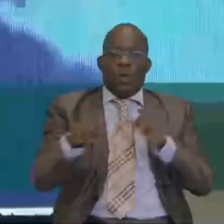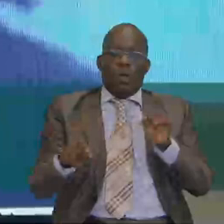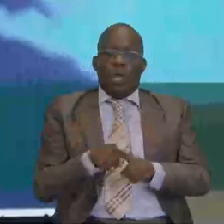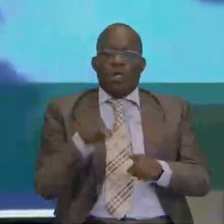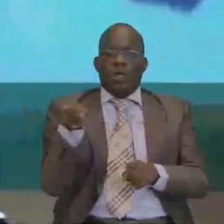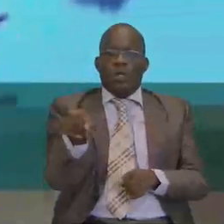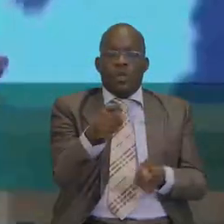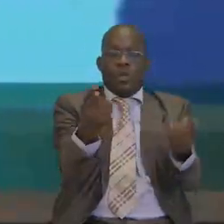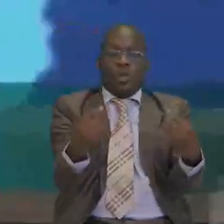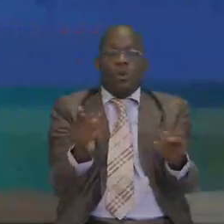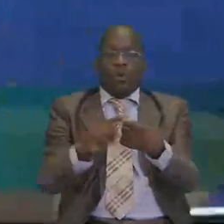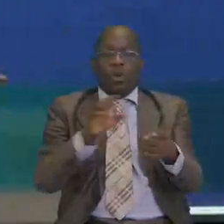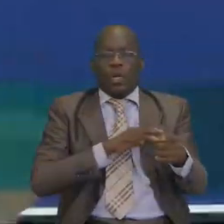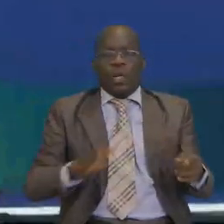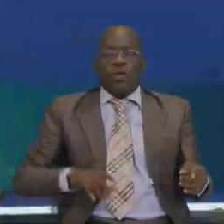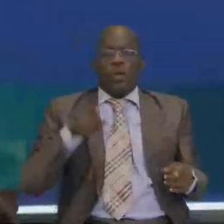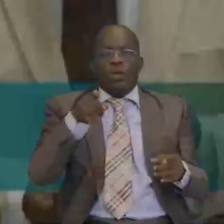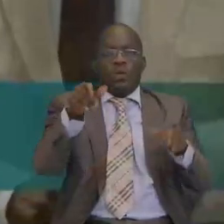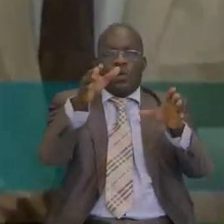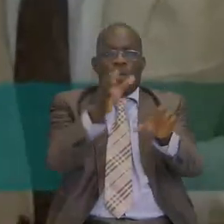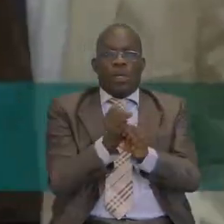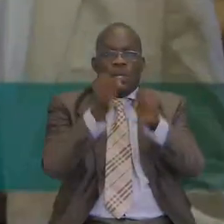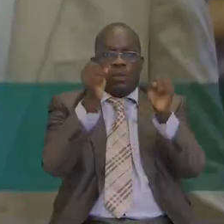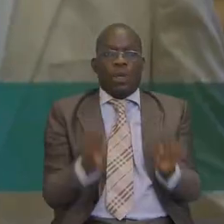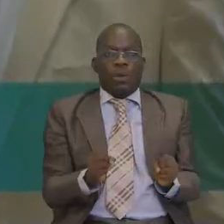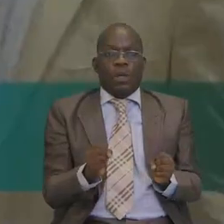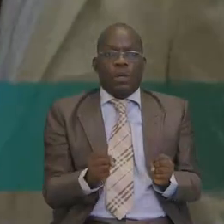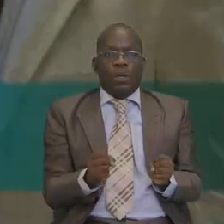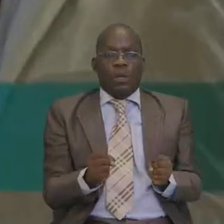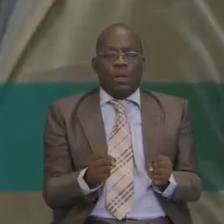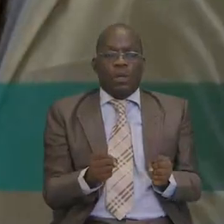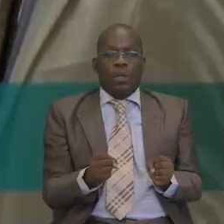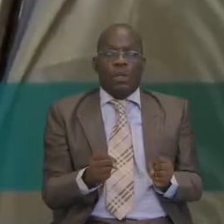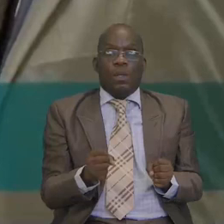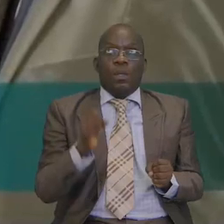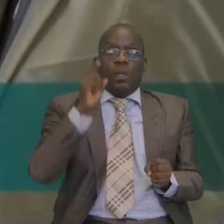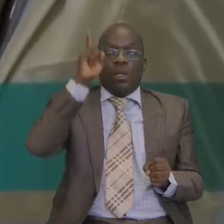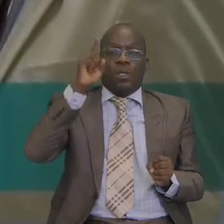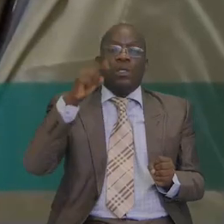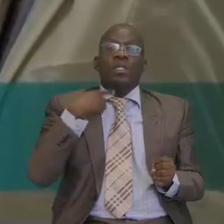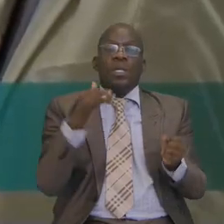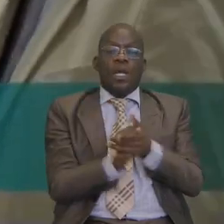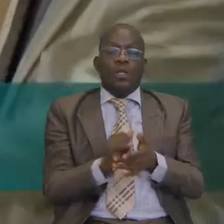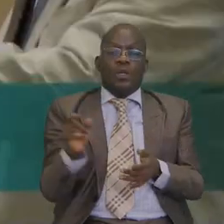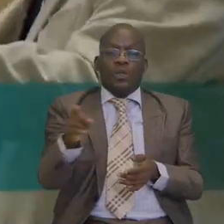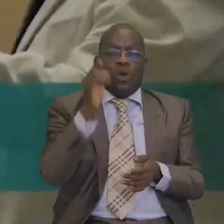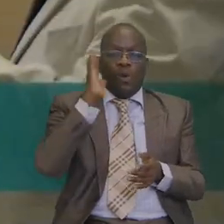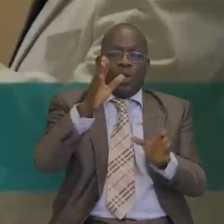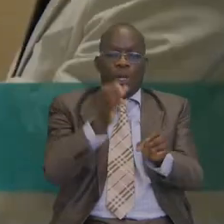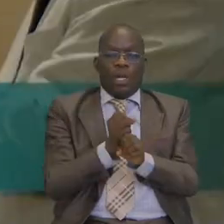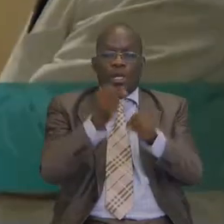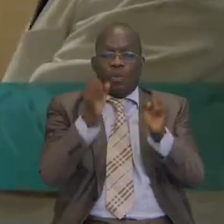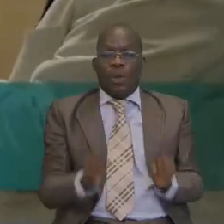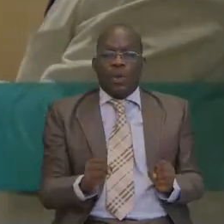Quand tu viens à Christ, tu reçois la puissance. Aidez et vous recevez une puissance.